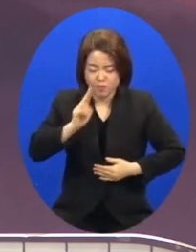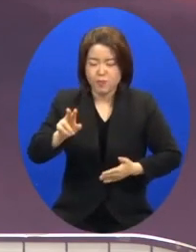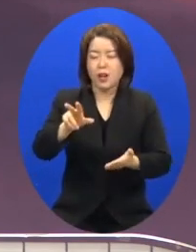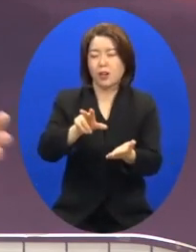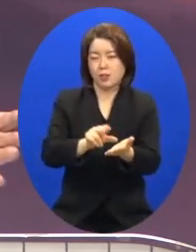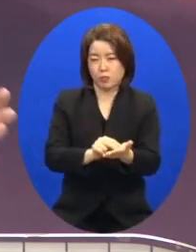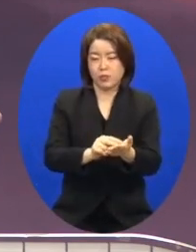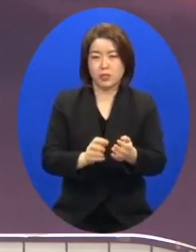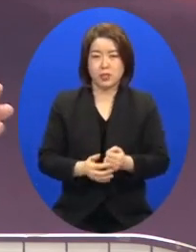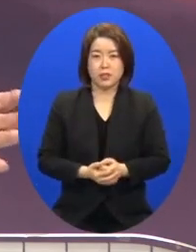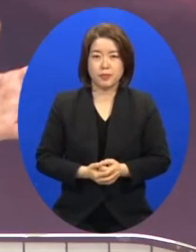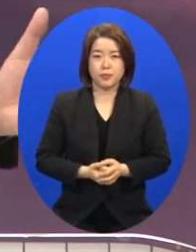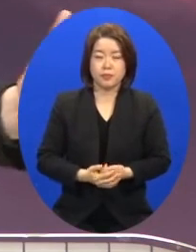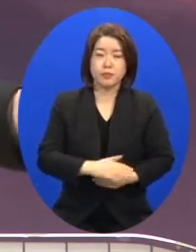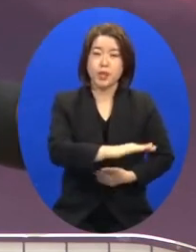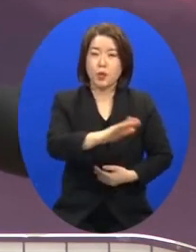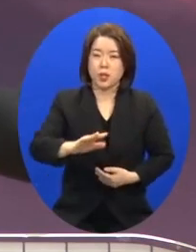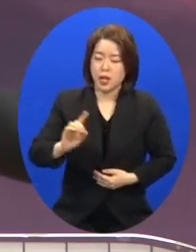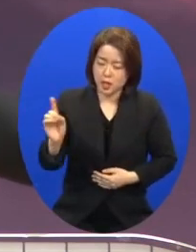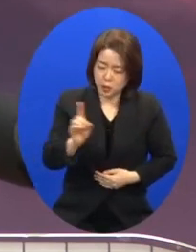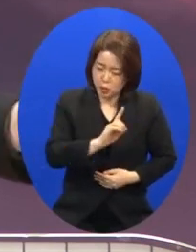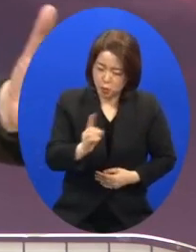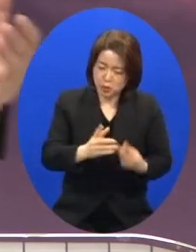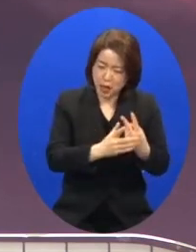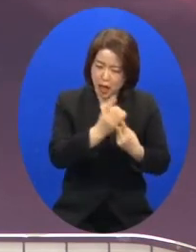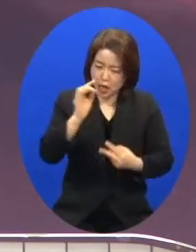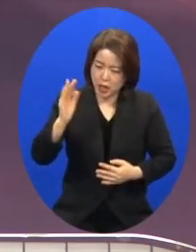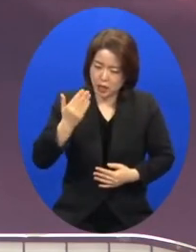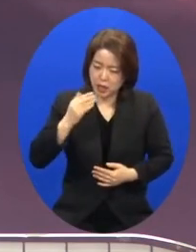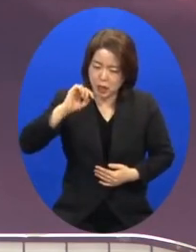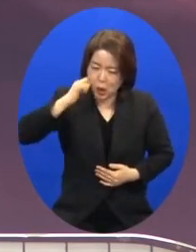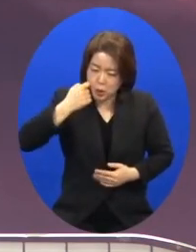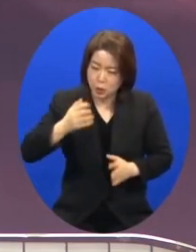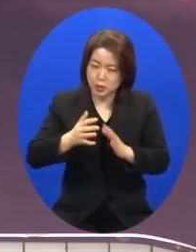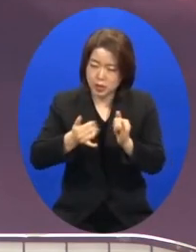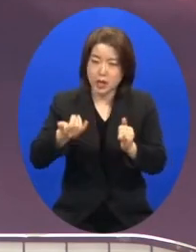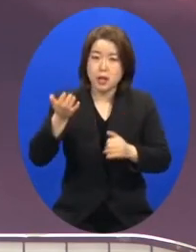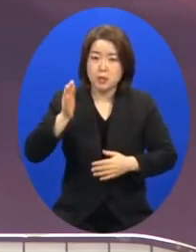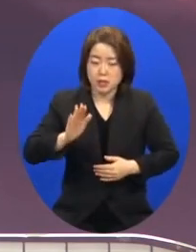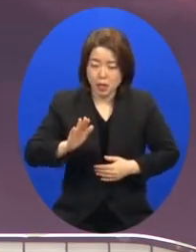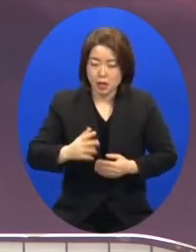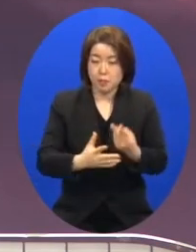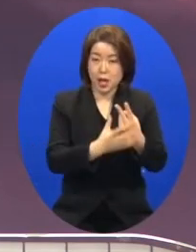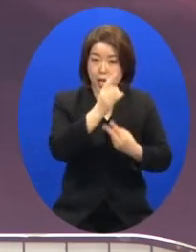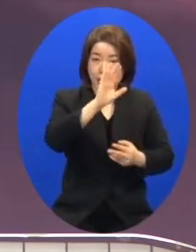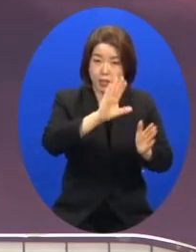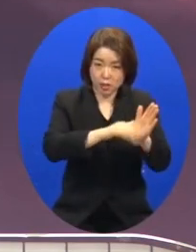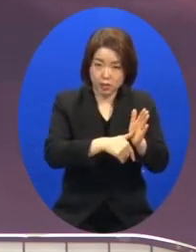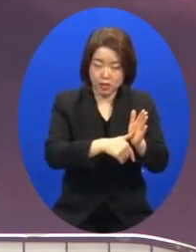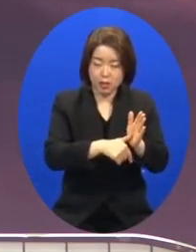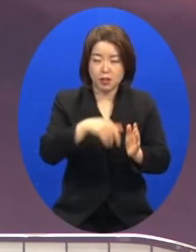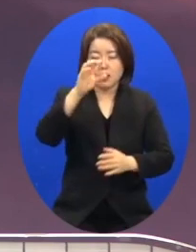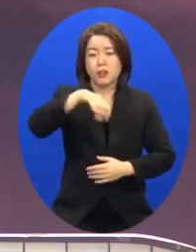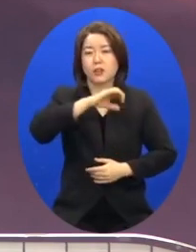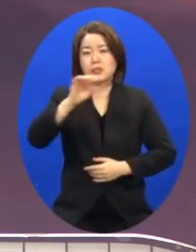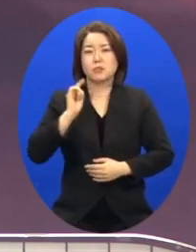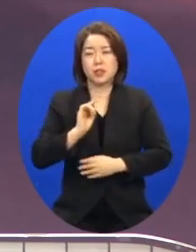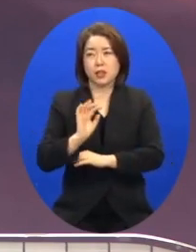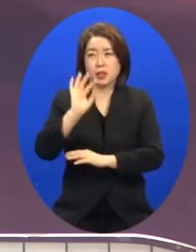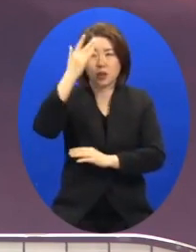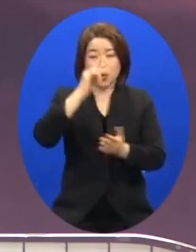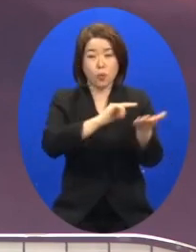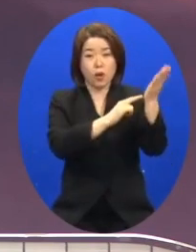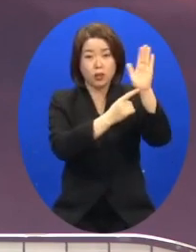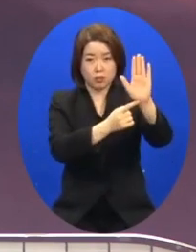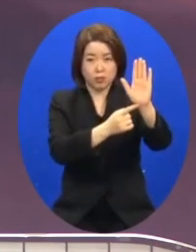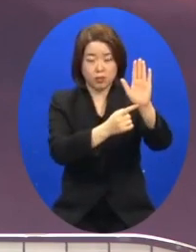우리가 도무지 하나가 될 수 없는 부류의 사람인데 하나가 될 때 십자가의 영광 2 들어요 하나님이